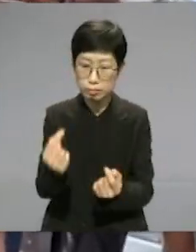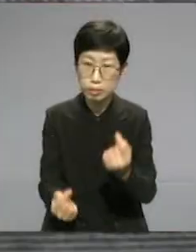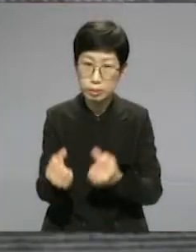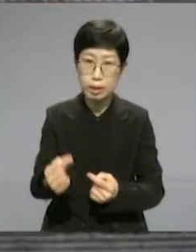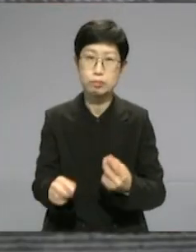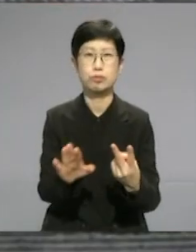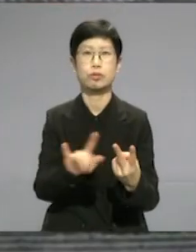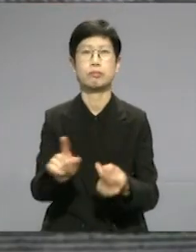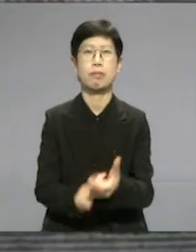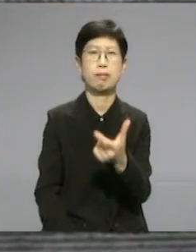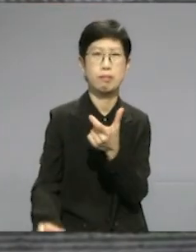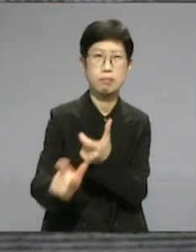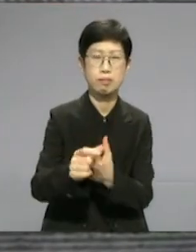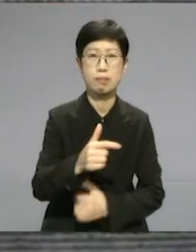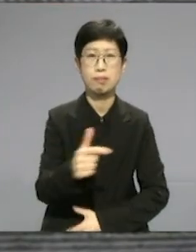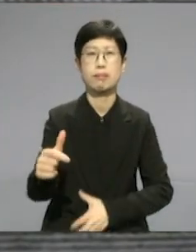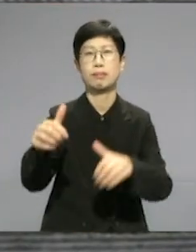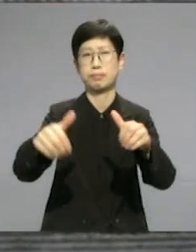배 많은 수치입니다.